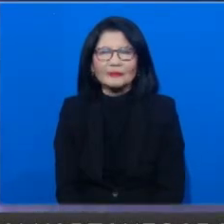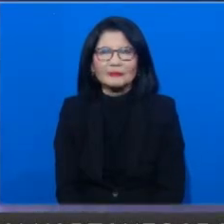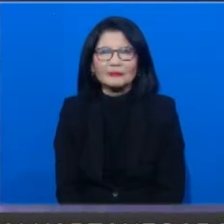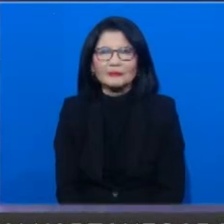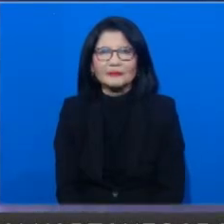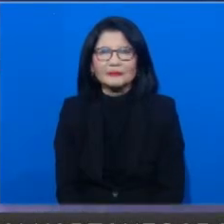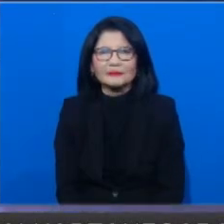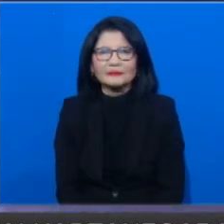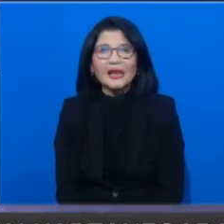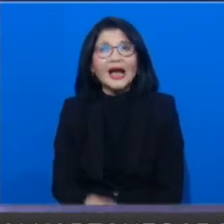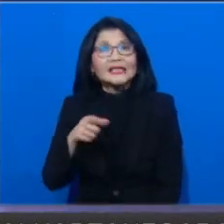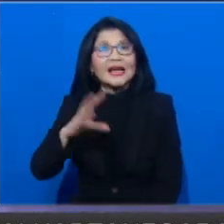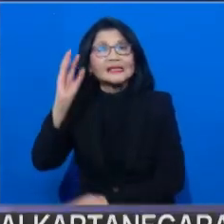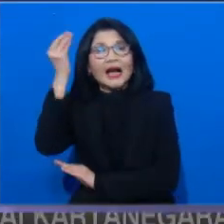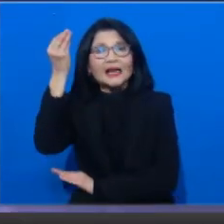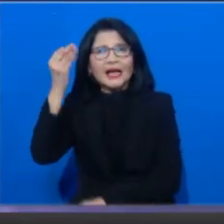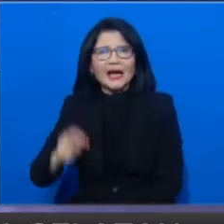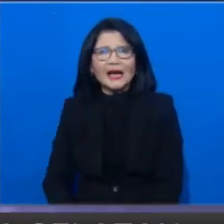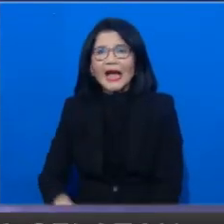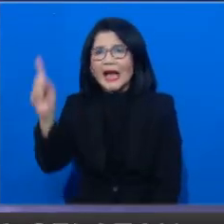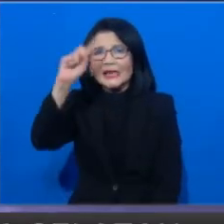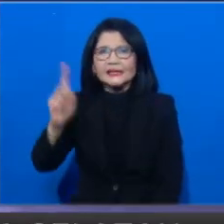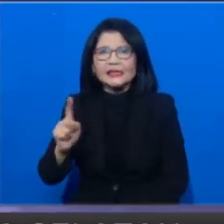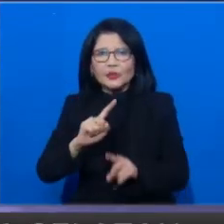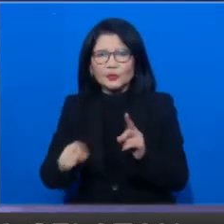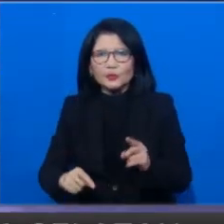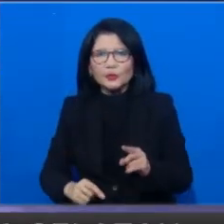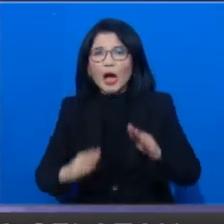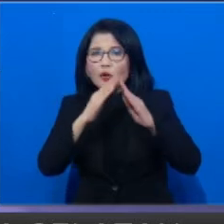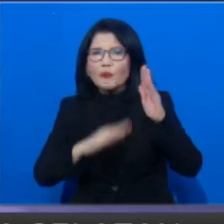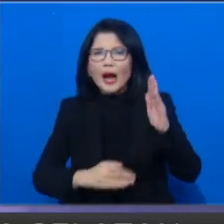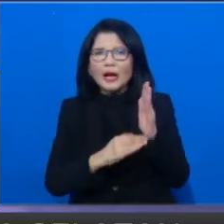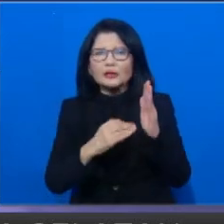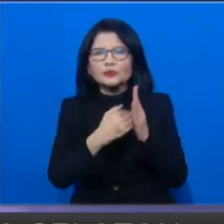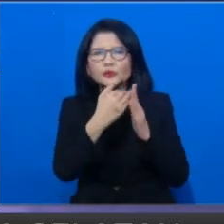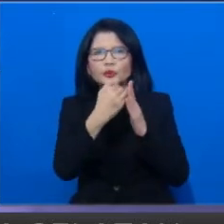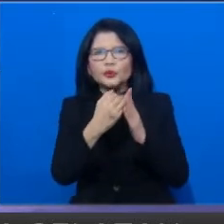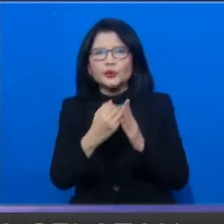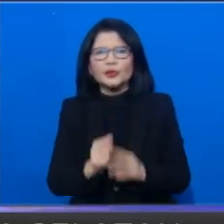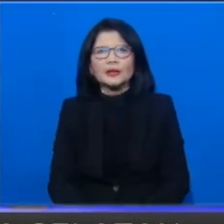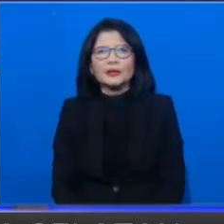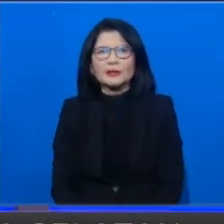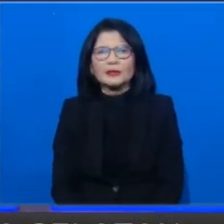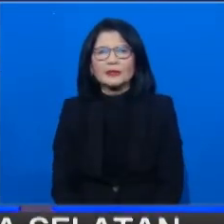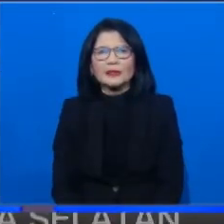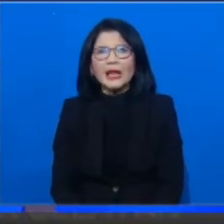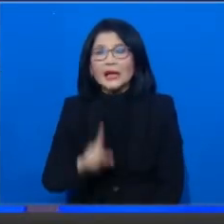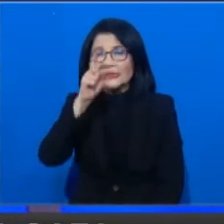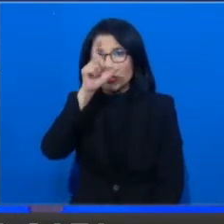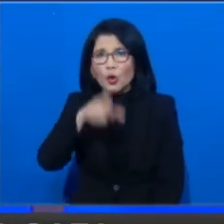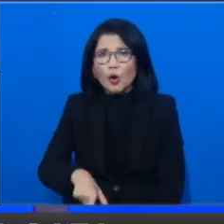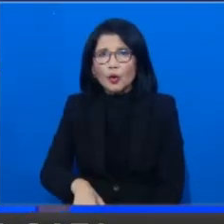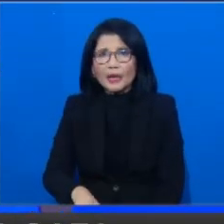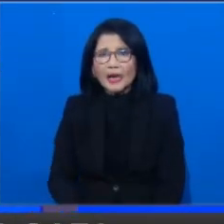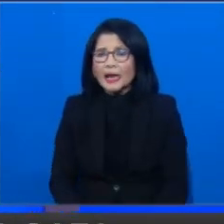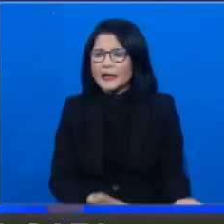Dari Jawa Barat kita ke Jakarta, diduga akibat korsleting, satu unit rumah susun di Penggilingan Cakung, Jakarta Timur terbakar. Seorang warga dilarikan menggunakan ambulans